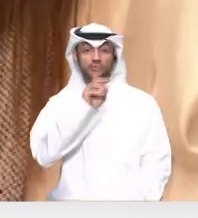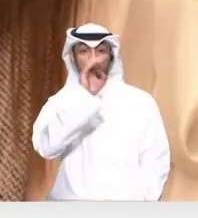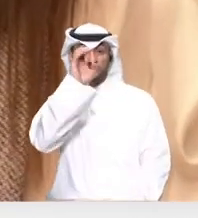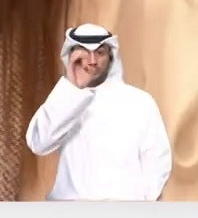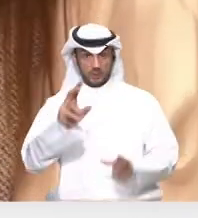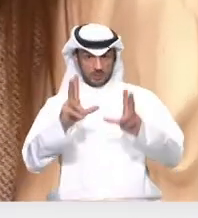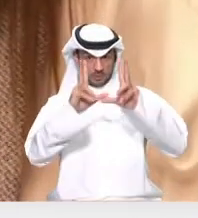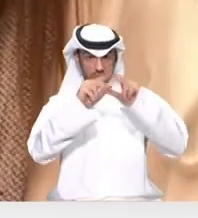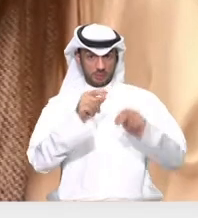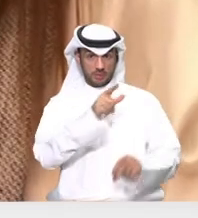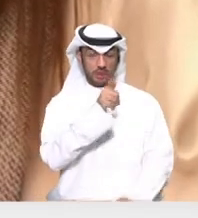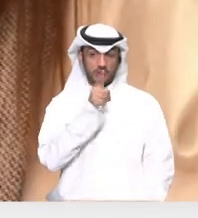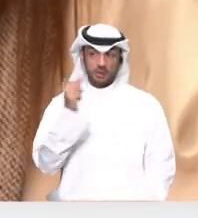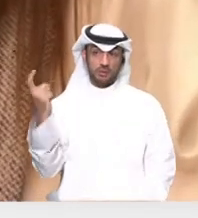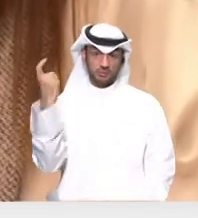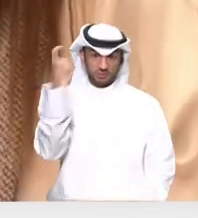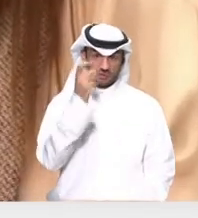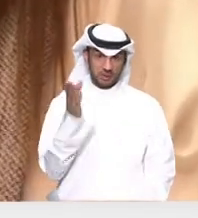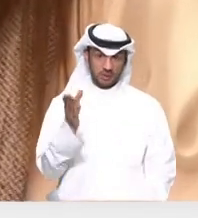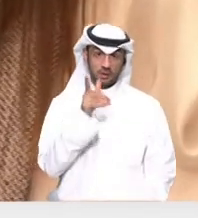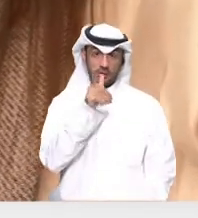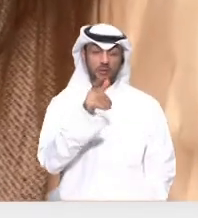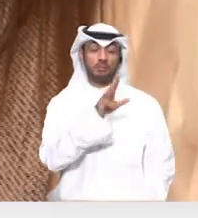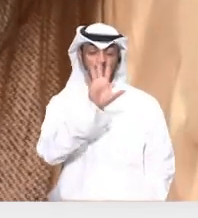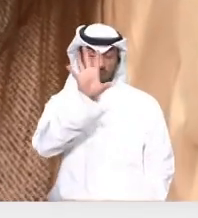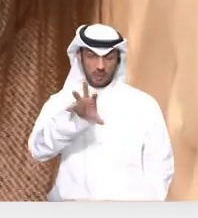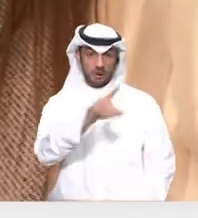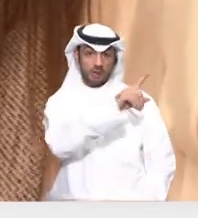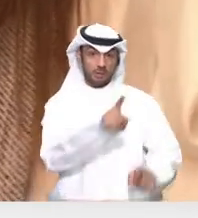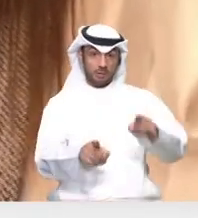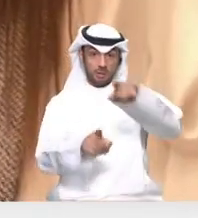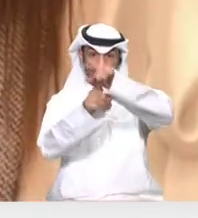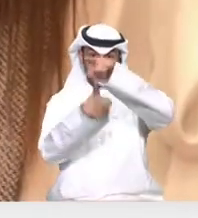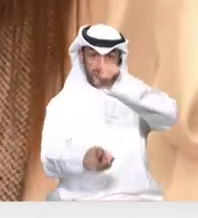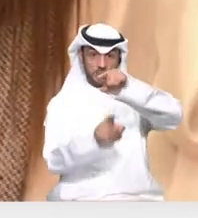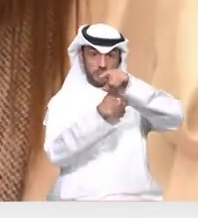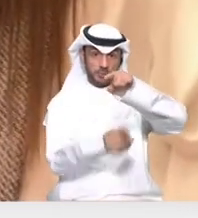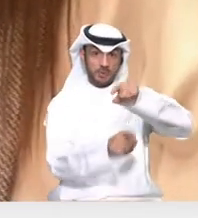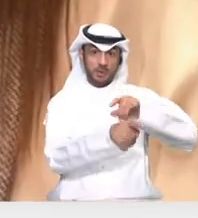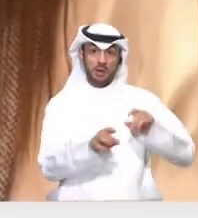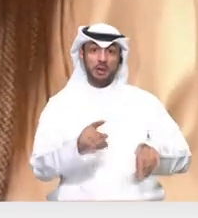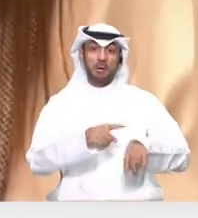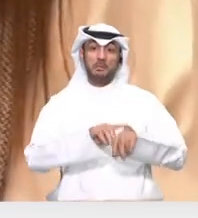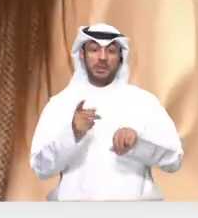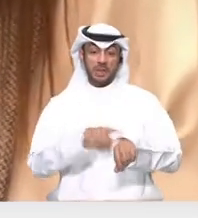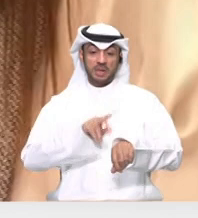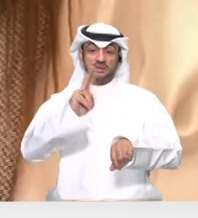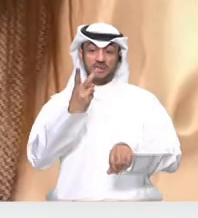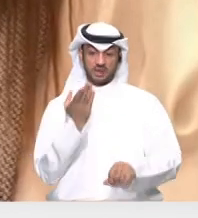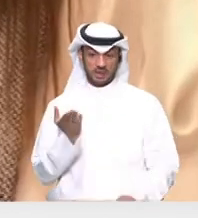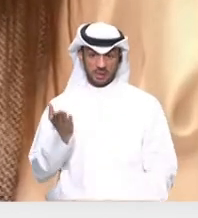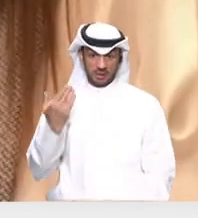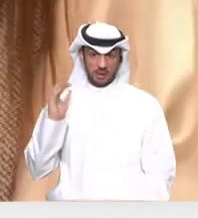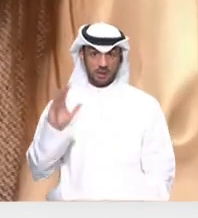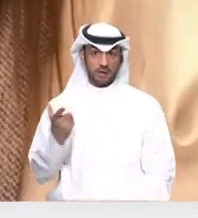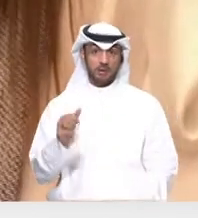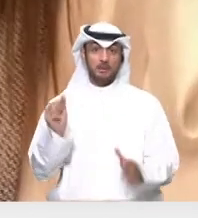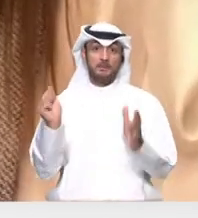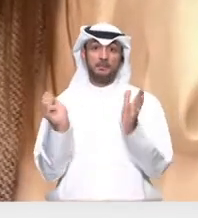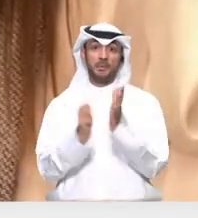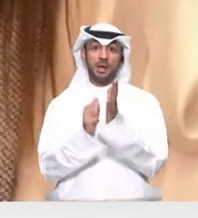كما تفضلت وقلت كان هناك استهداف منذ ساعتين لأحد